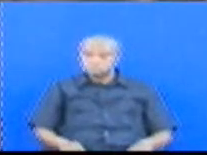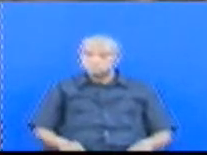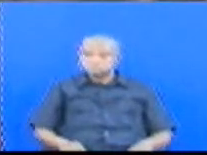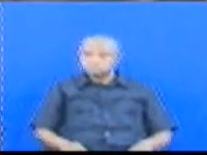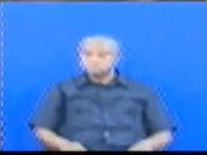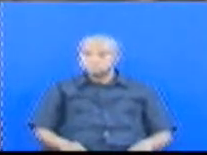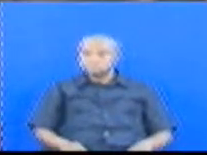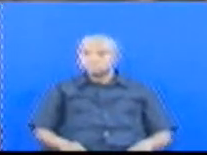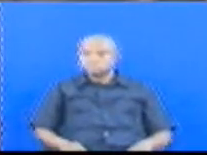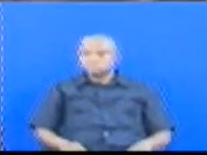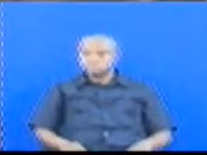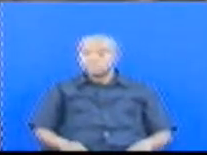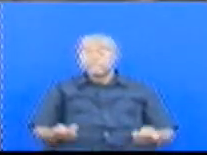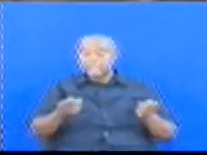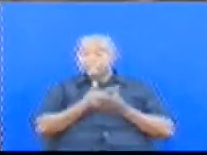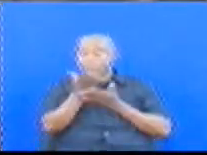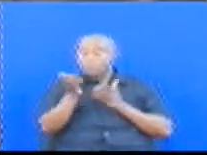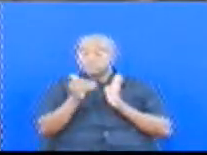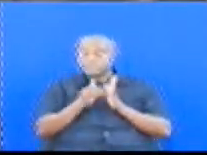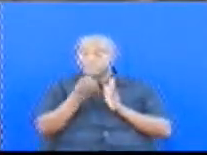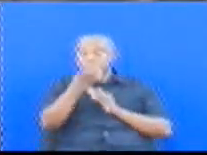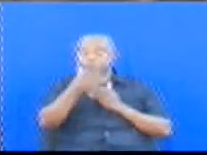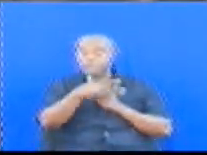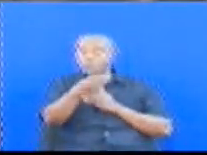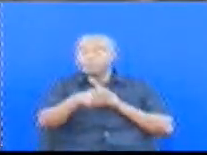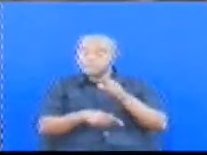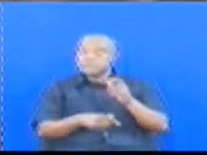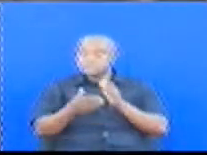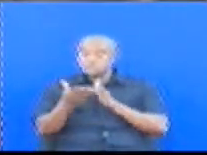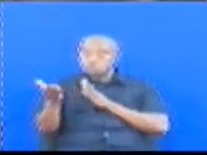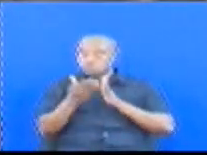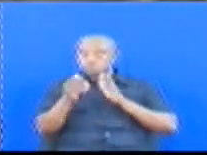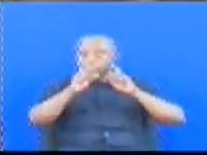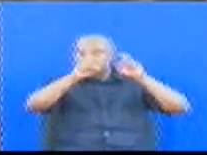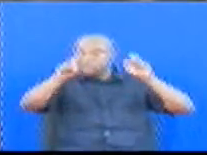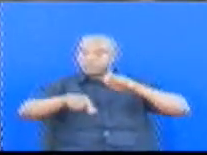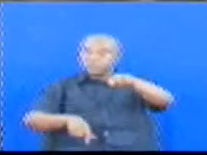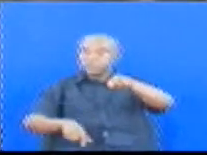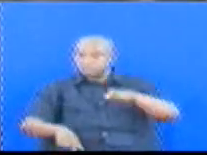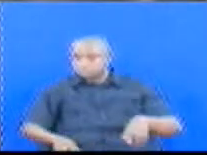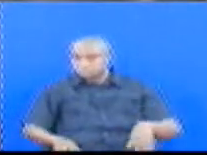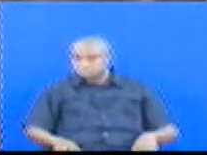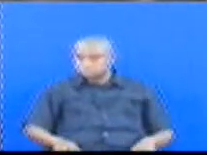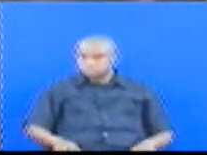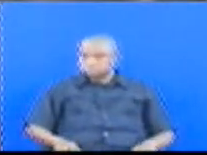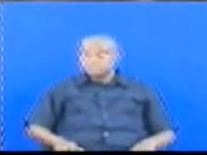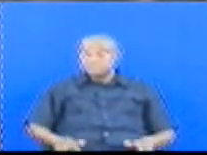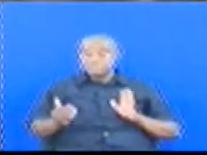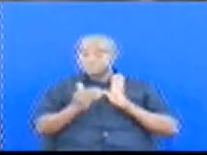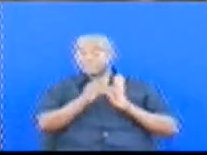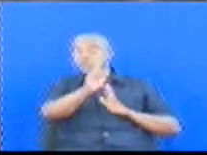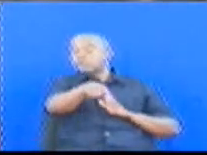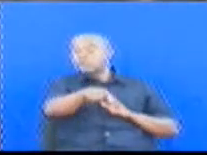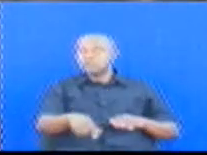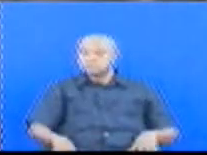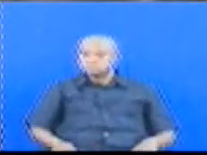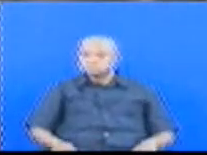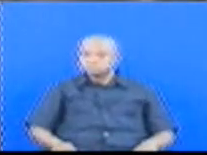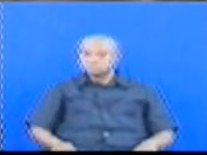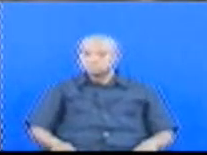Ili kama huna nikupe nakala, utusomee hicho kifungu. Unayo hiyo sheria hapo?